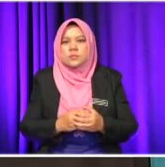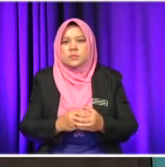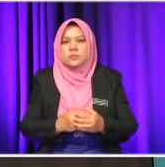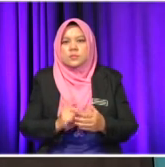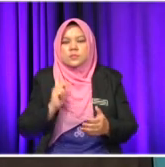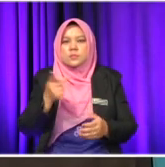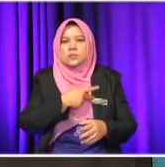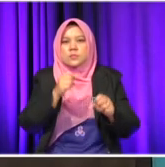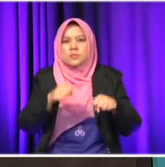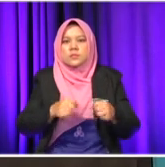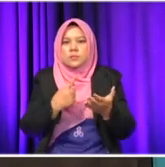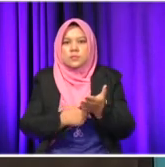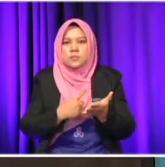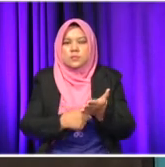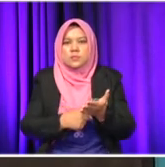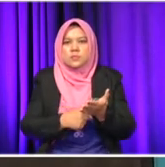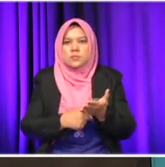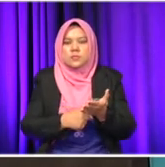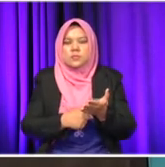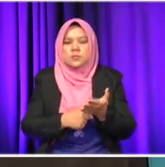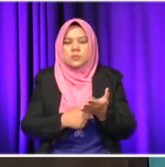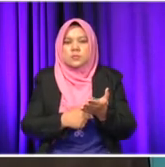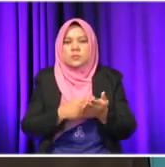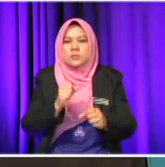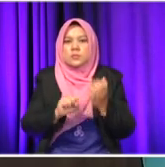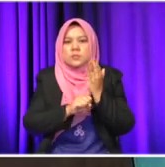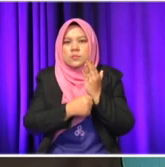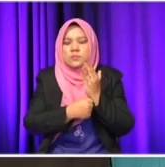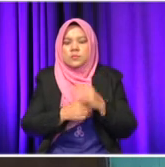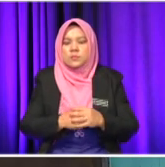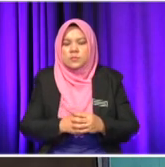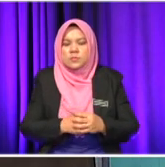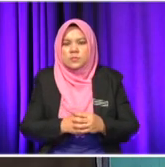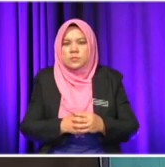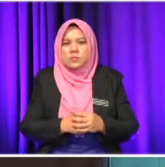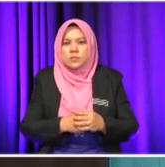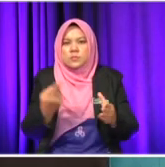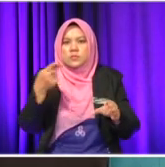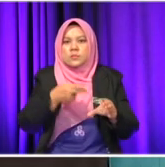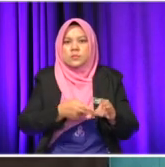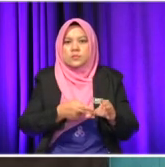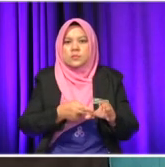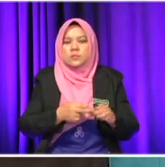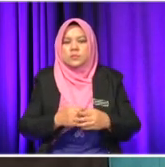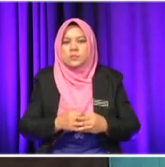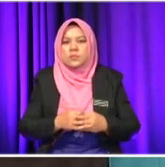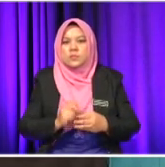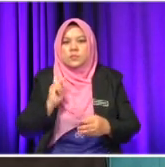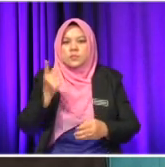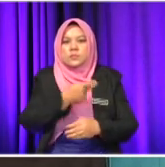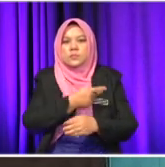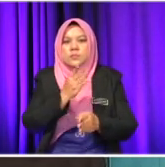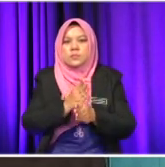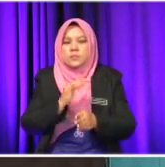boleh bincangkan sedikit ya untuk menjadi Usahawan kita kena ada sumber-sumber dia oke apa ya sumber-sumber yang terlibat tuh kayak gitu Sebenarnya ada